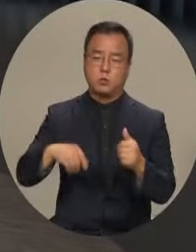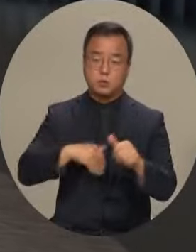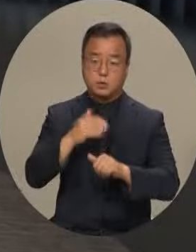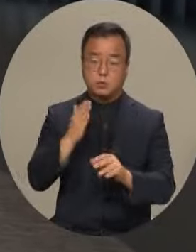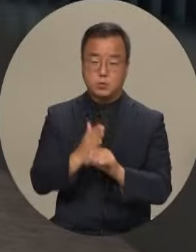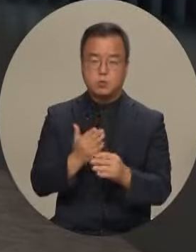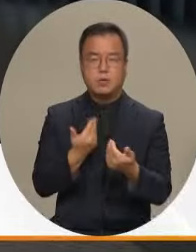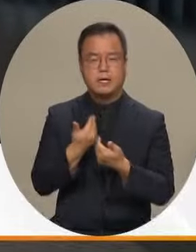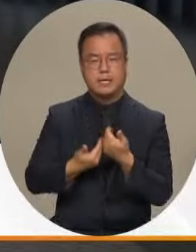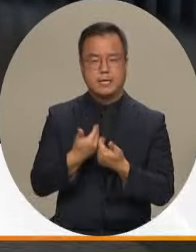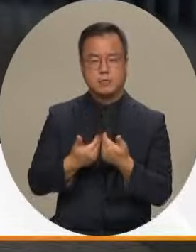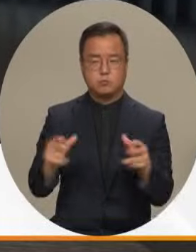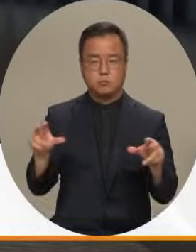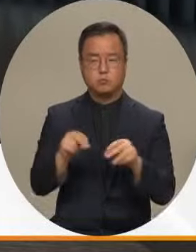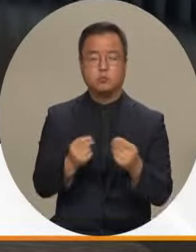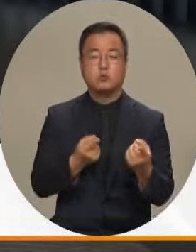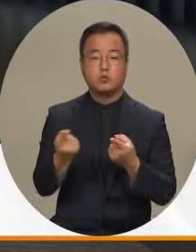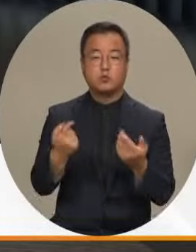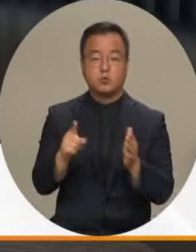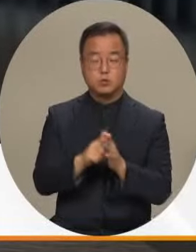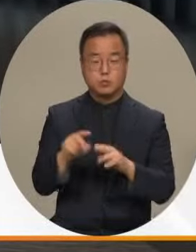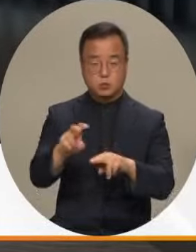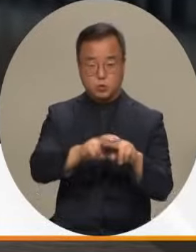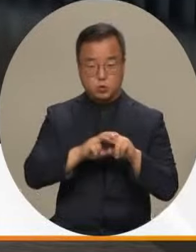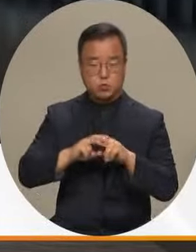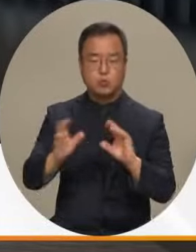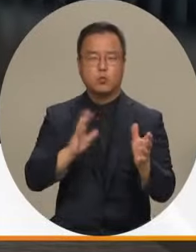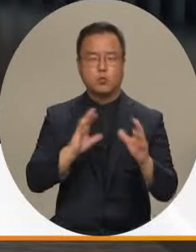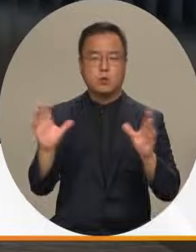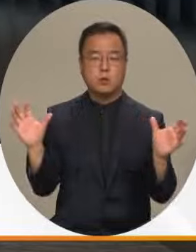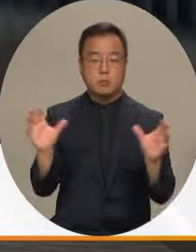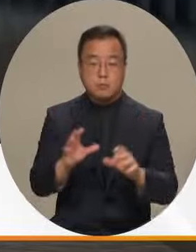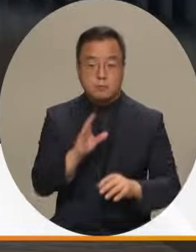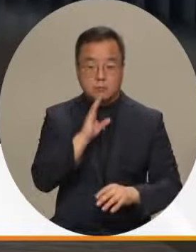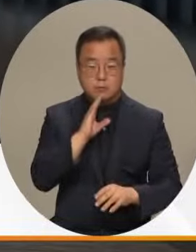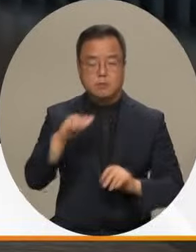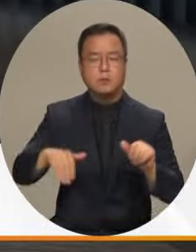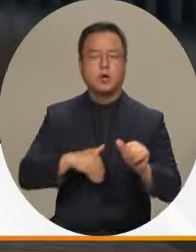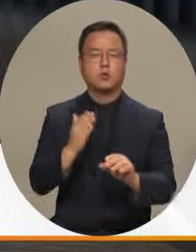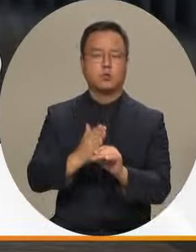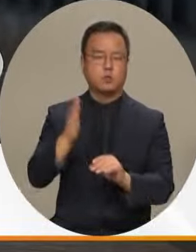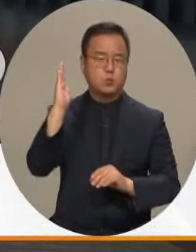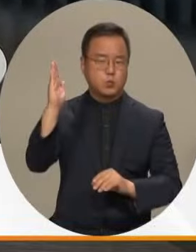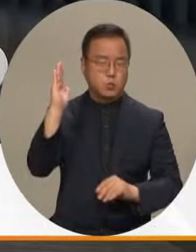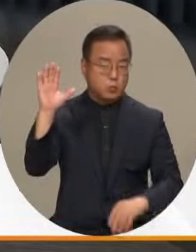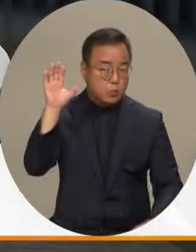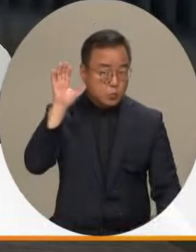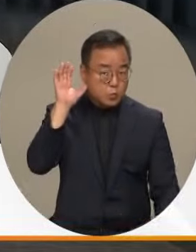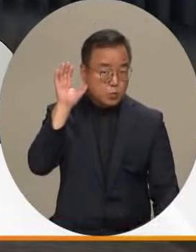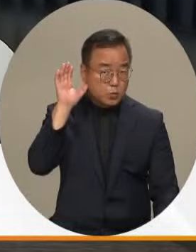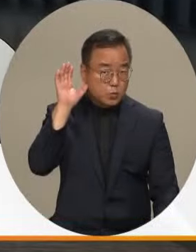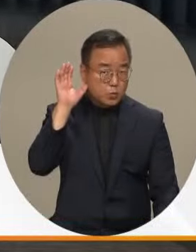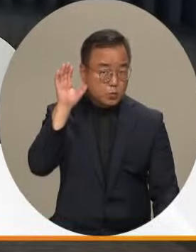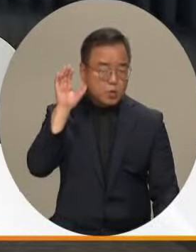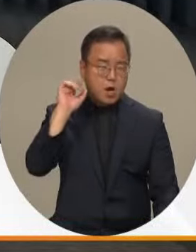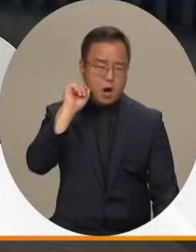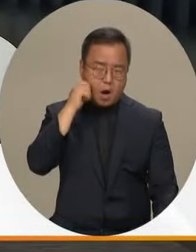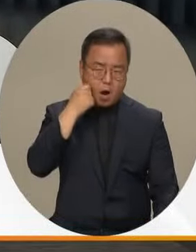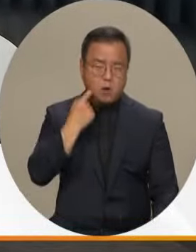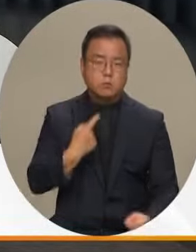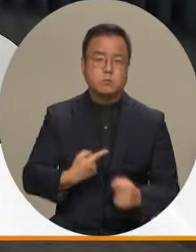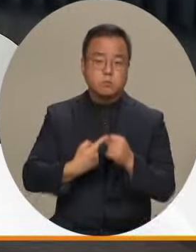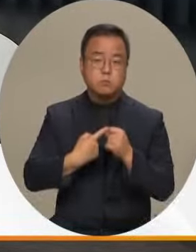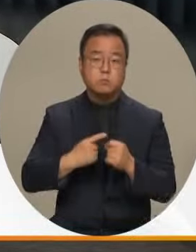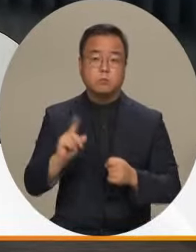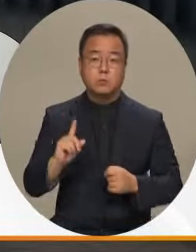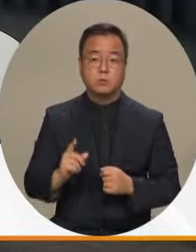중재를 위한 좌담회를 네, 오늘 여셨습니다. 이 현장의 많은 목소리 들어보셨을 텐데 네. 가장 어려워하는 부분이